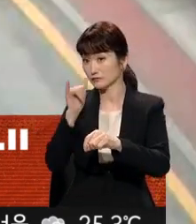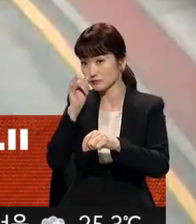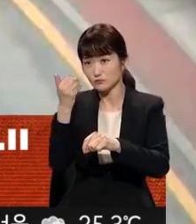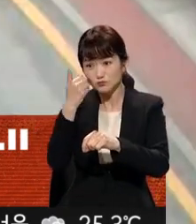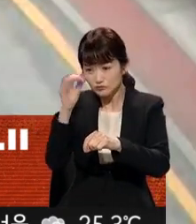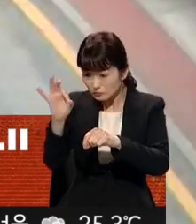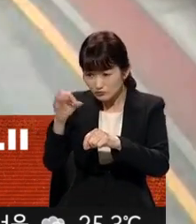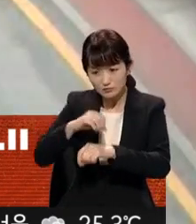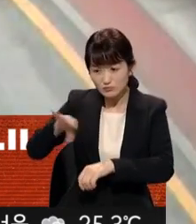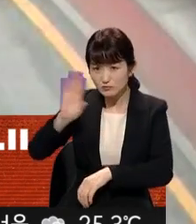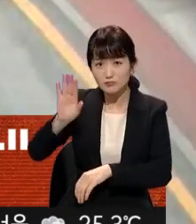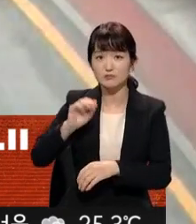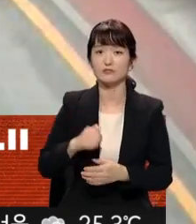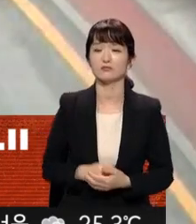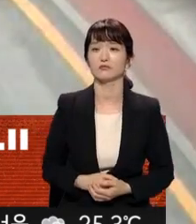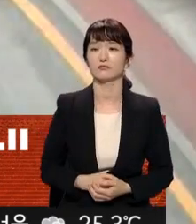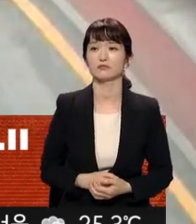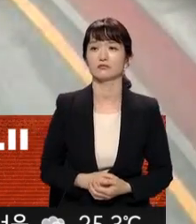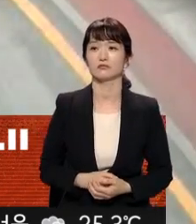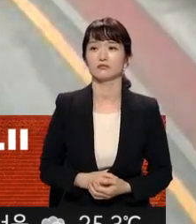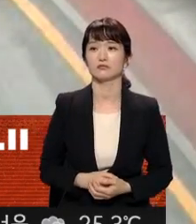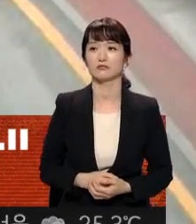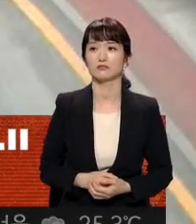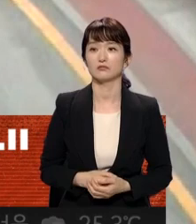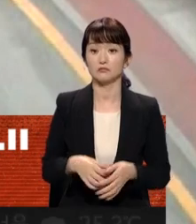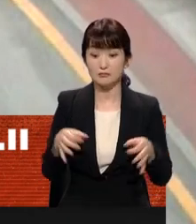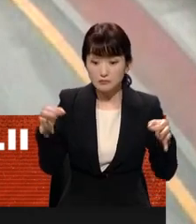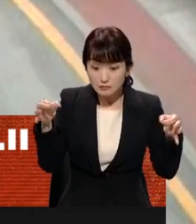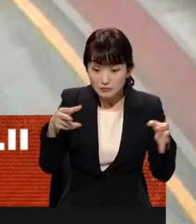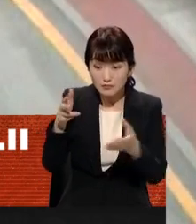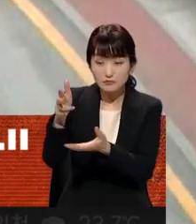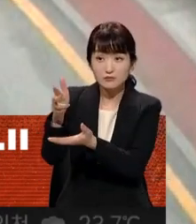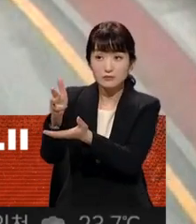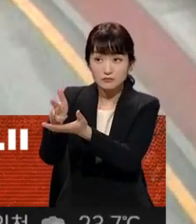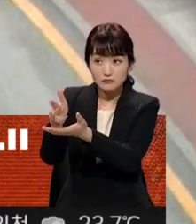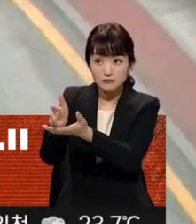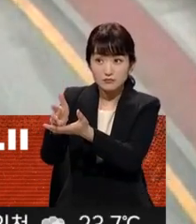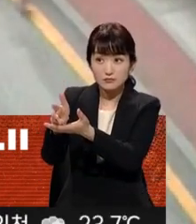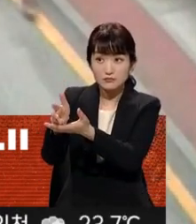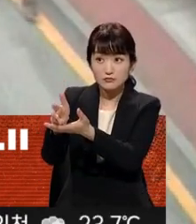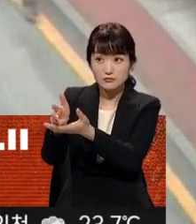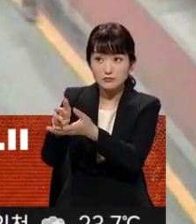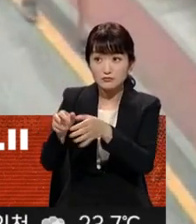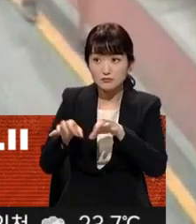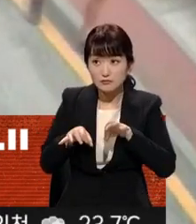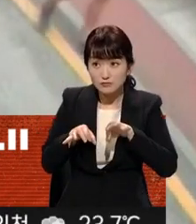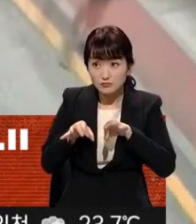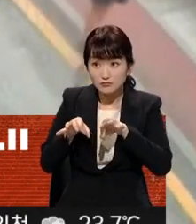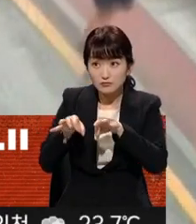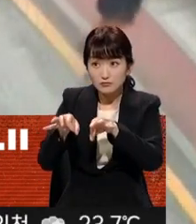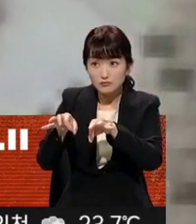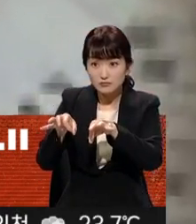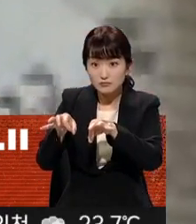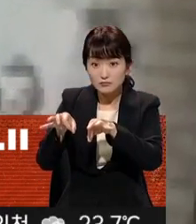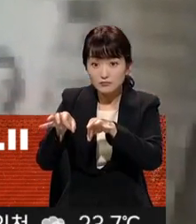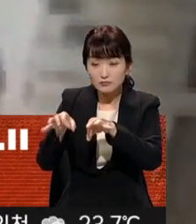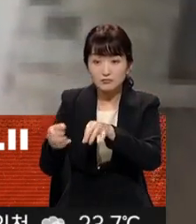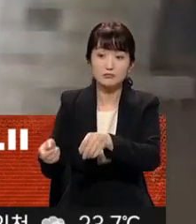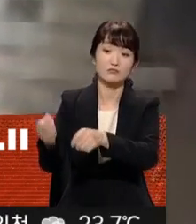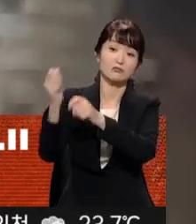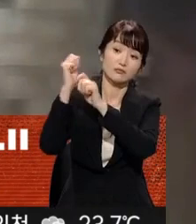없다라고 얘기하셨어요. 그러니까 제보자께서 잠시 주차를 하기 위해서 유모차를 저기다가 자, 딱 지금 끼워놨는데, 떨어진 게 기저귀입니다. 네,